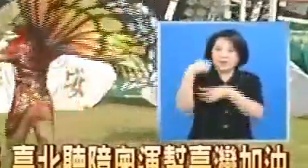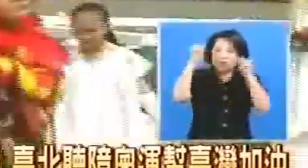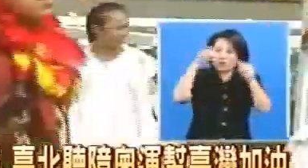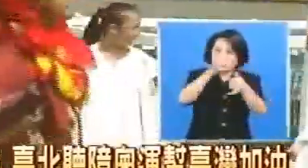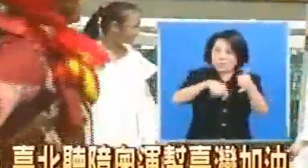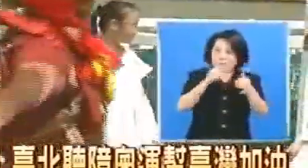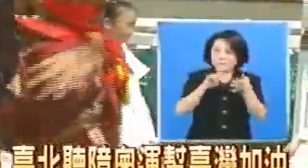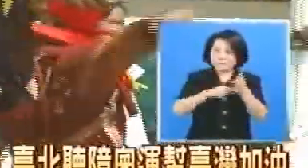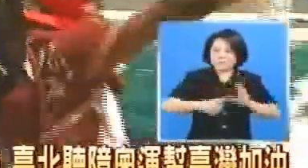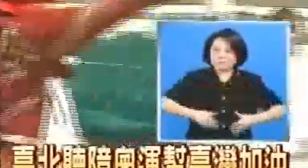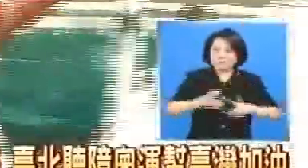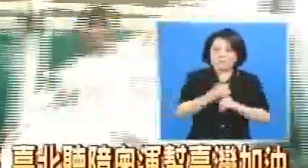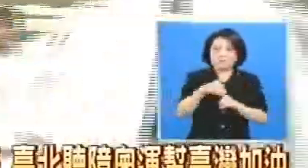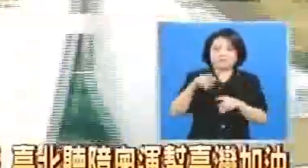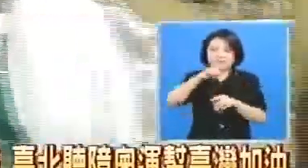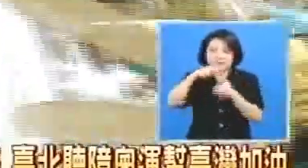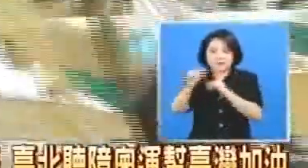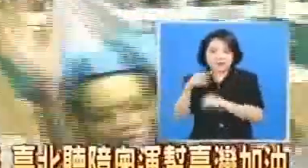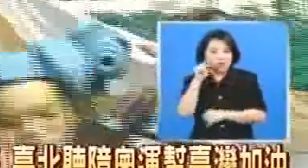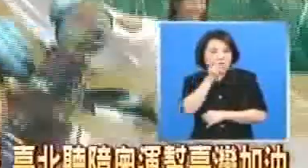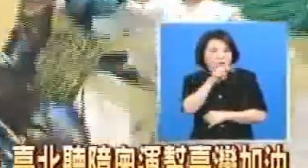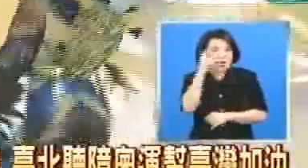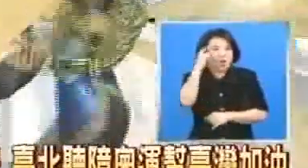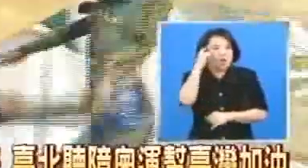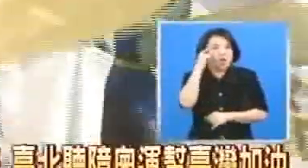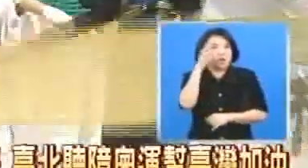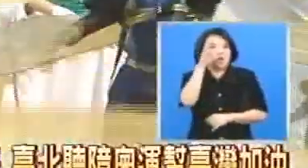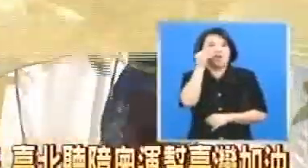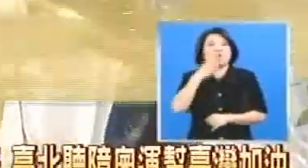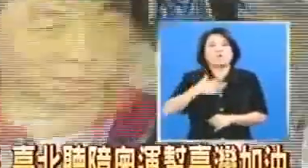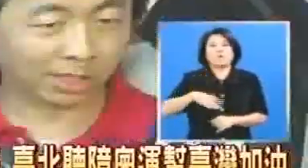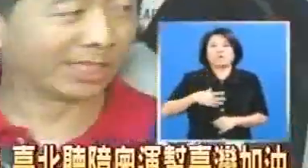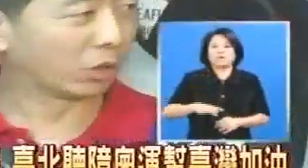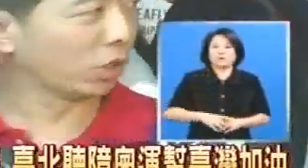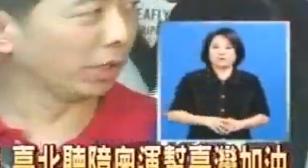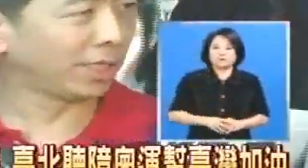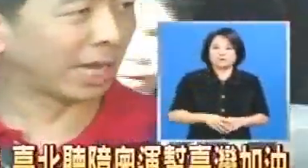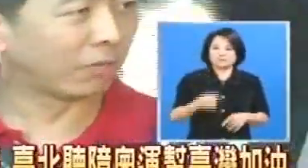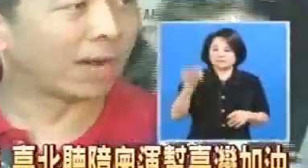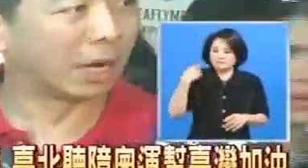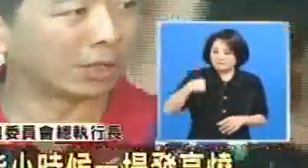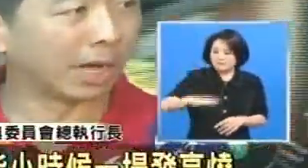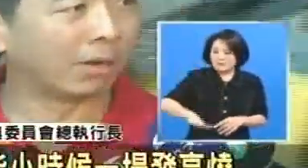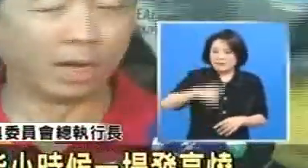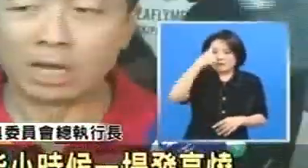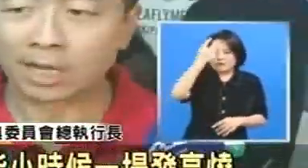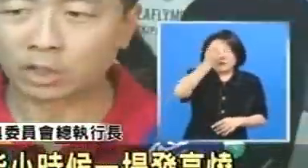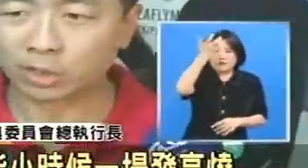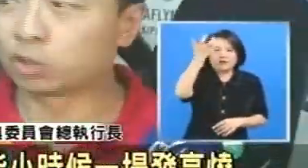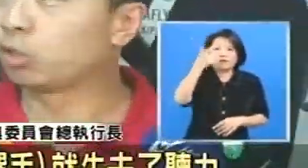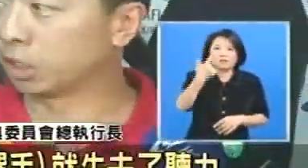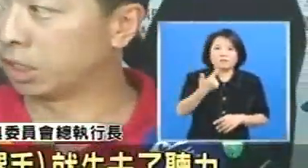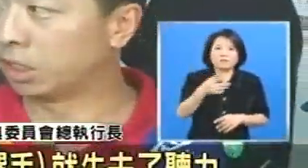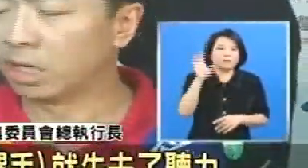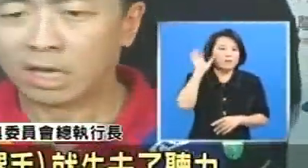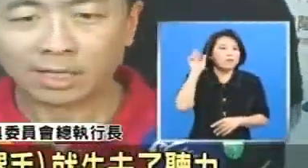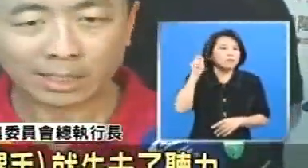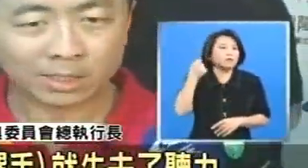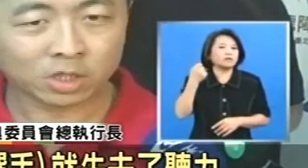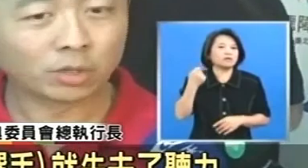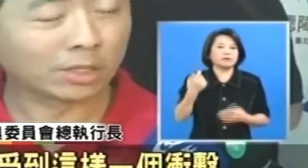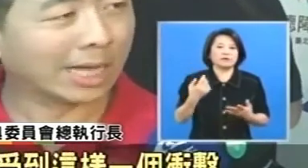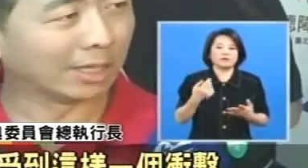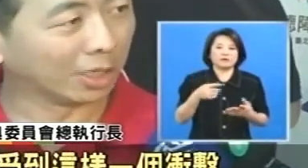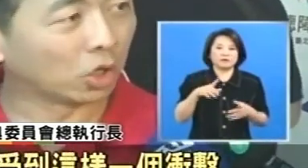家的精神，要让所有的台湾人也能够感受得到。 可能小时候一场发高烧哈，他就失去了听力，